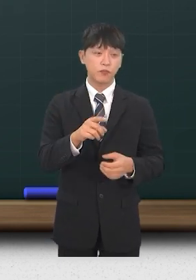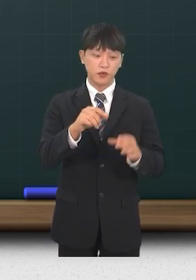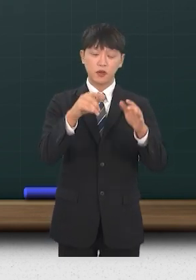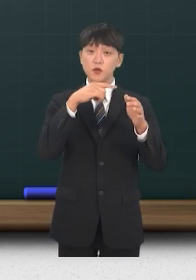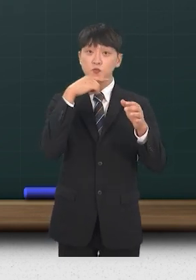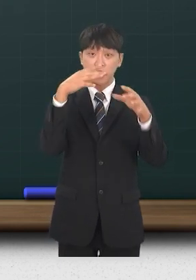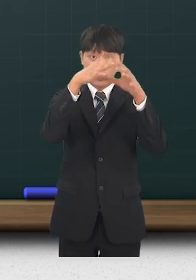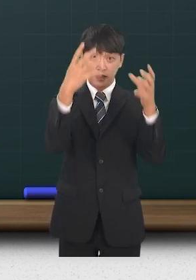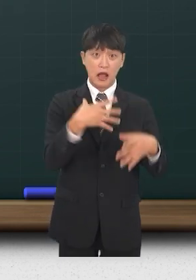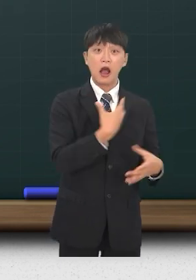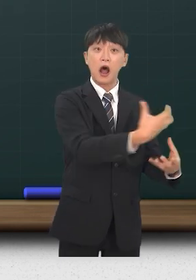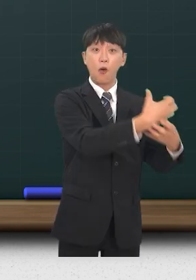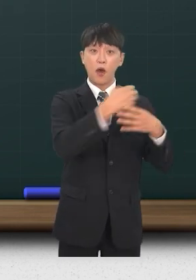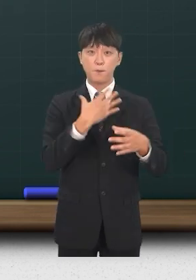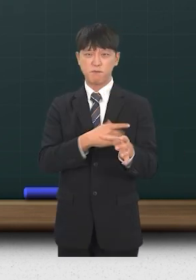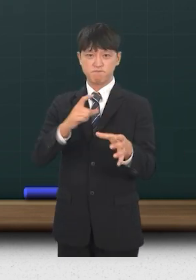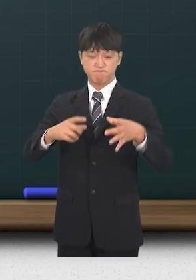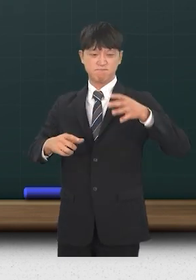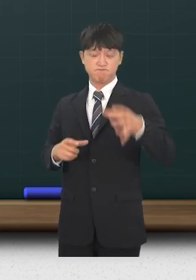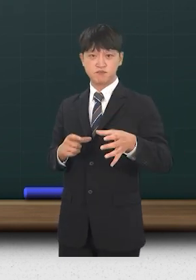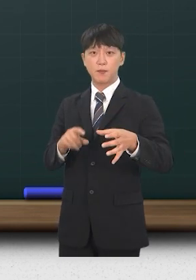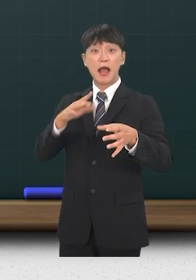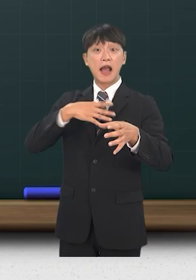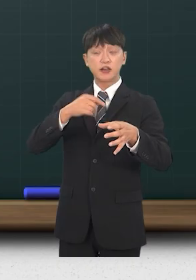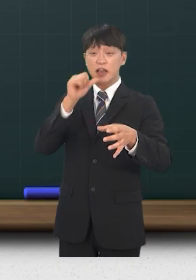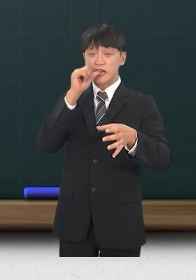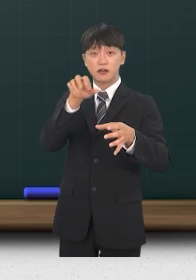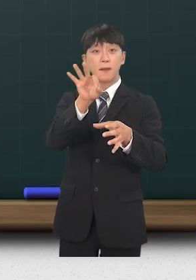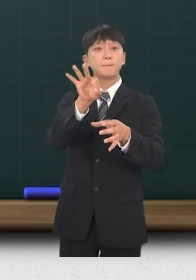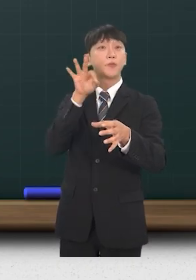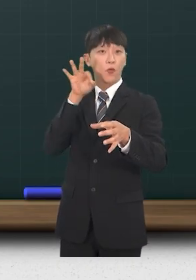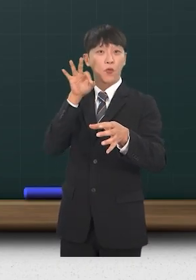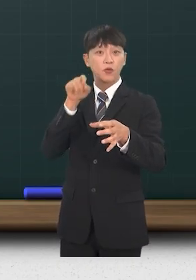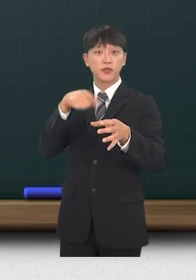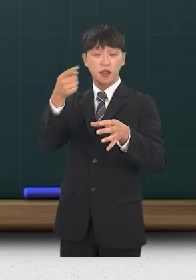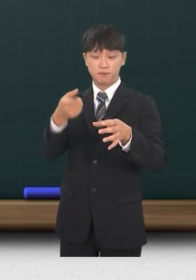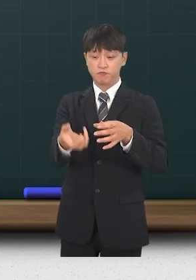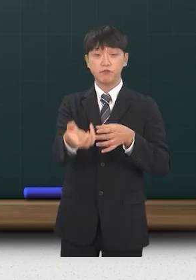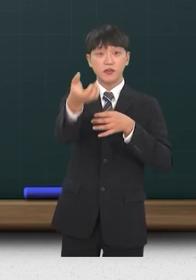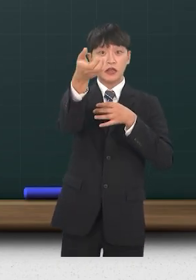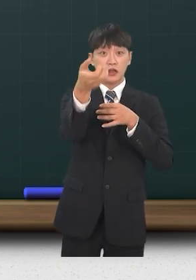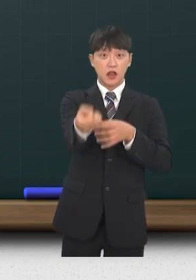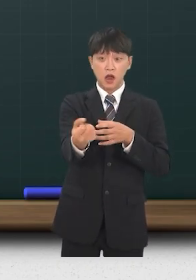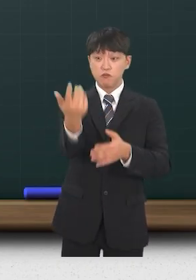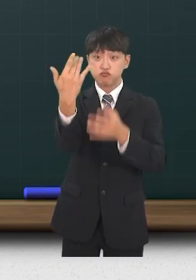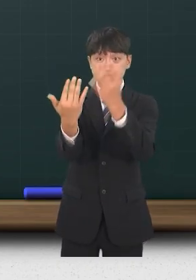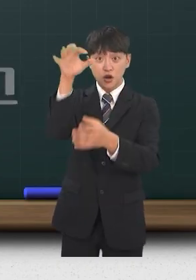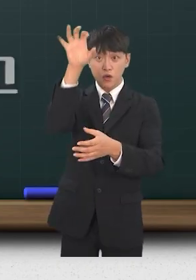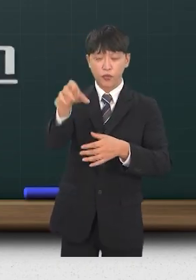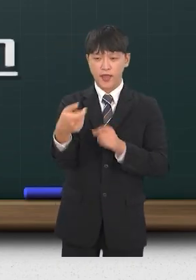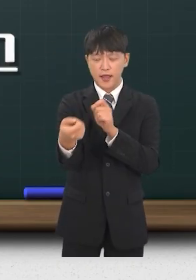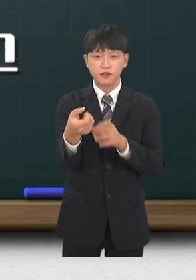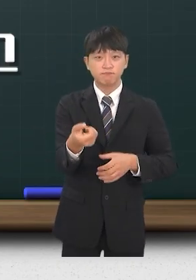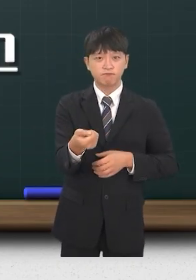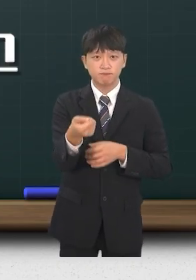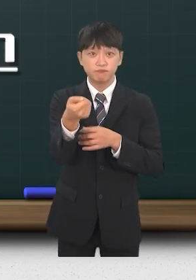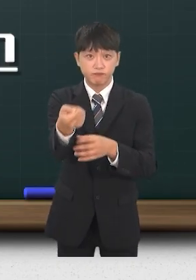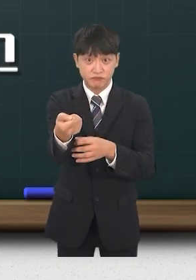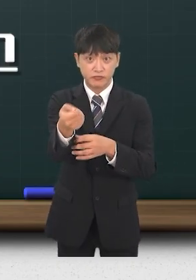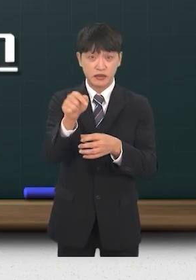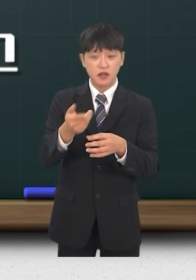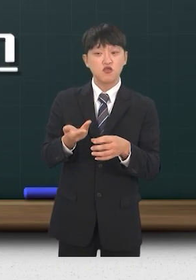노즐의 끝을 돌려 물의 양을 조절해가며 방사에 불을 끕니다. 다음은 소화기 사용법입니다. 소화기를